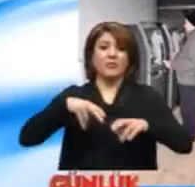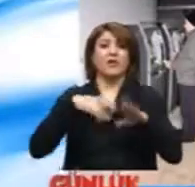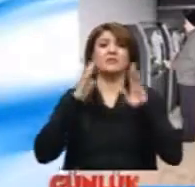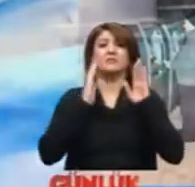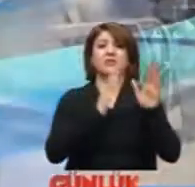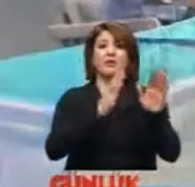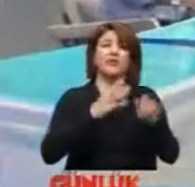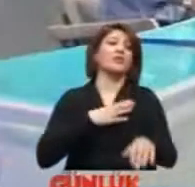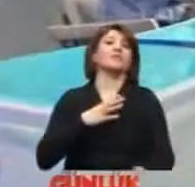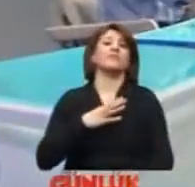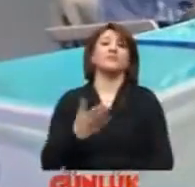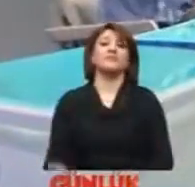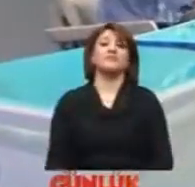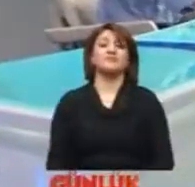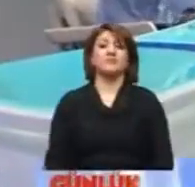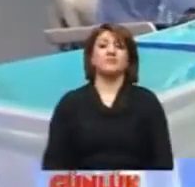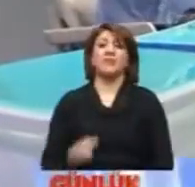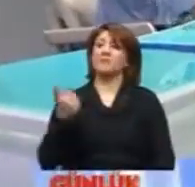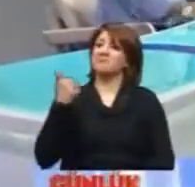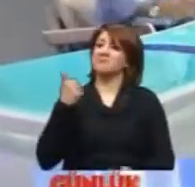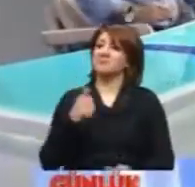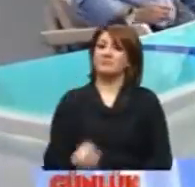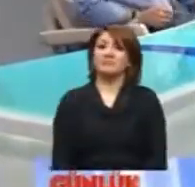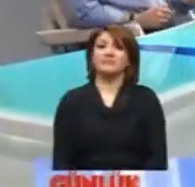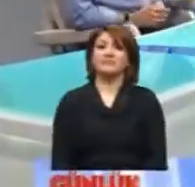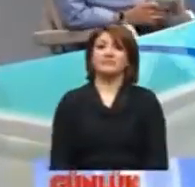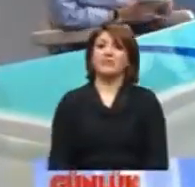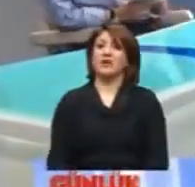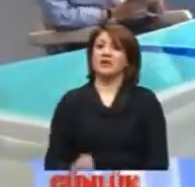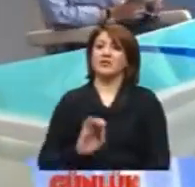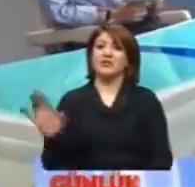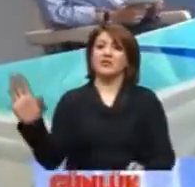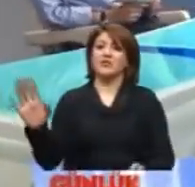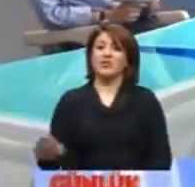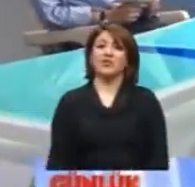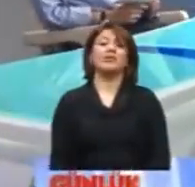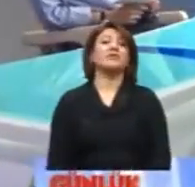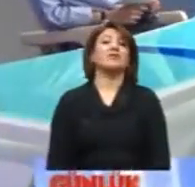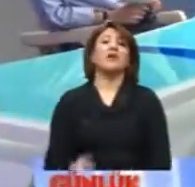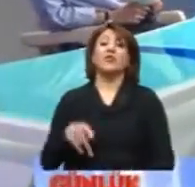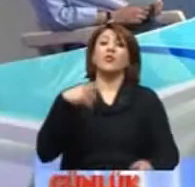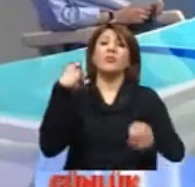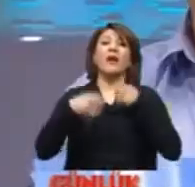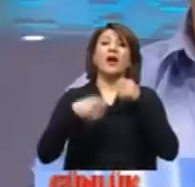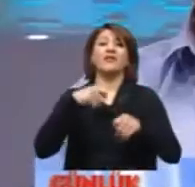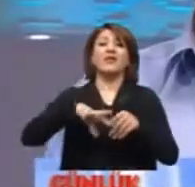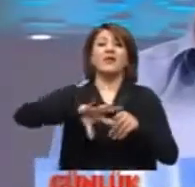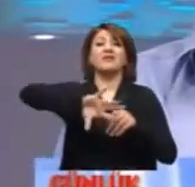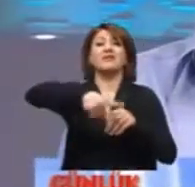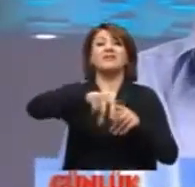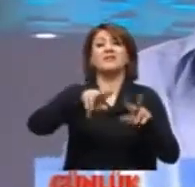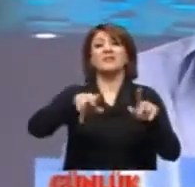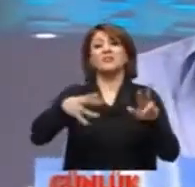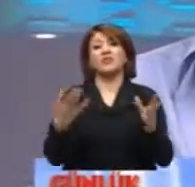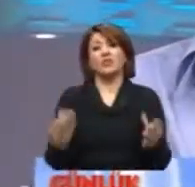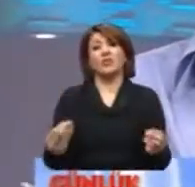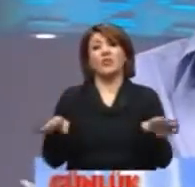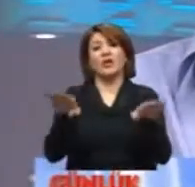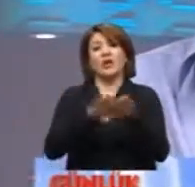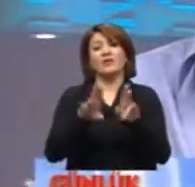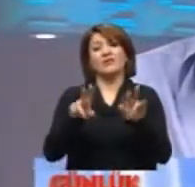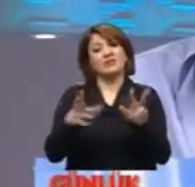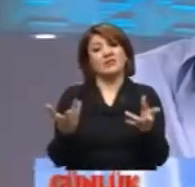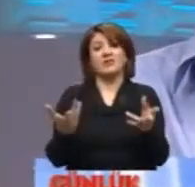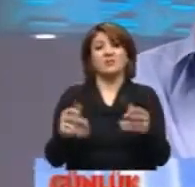ediyor. Vallahi bravo. Bravo. Yani banka soymak bir anlamda. Bankayı soymak. Bankanın